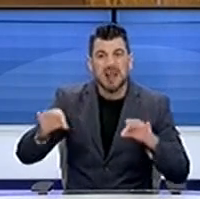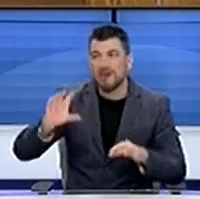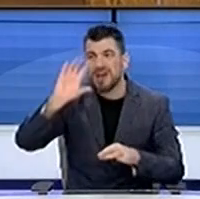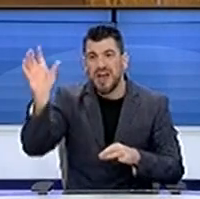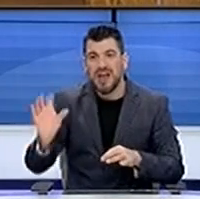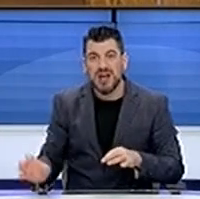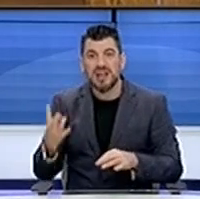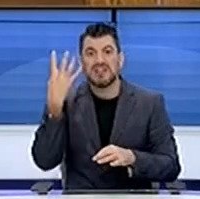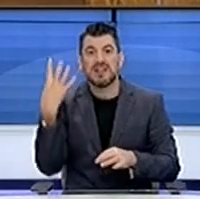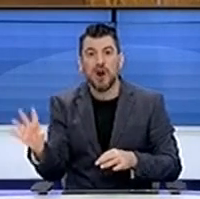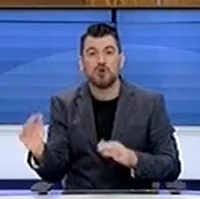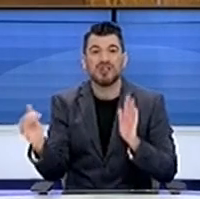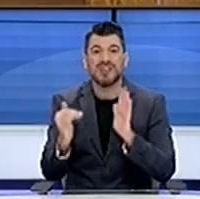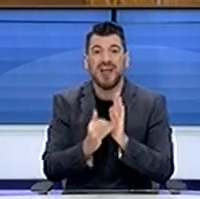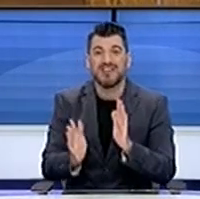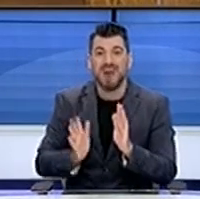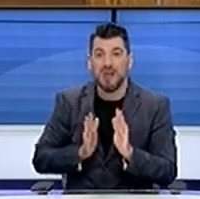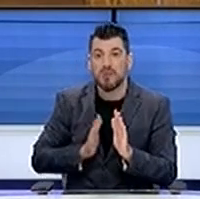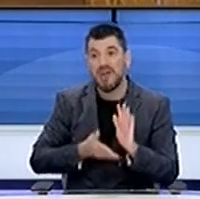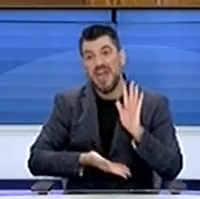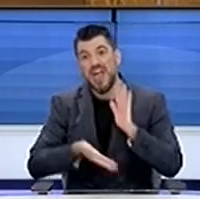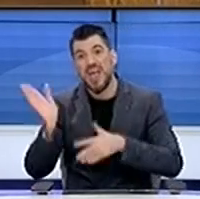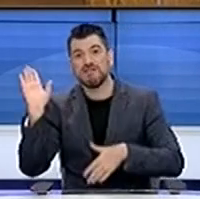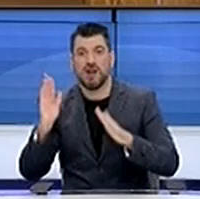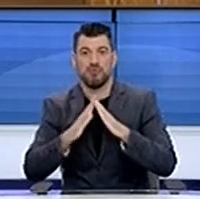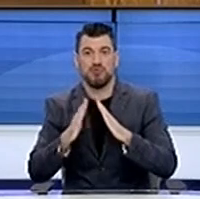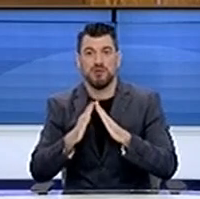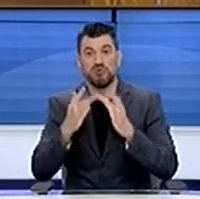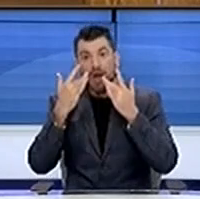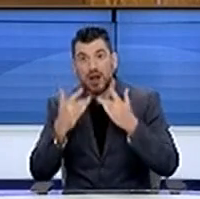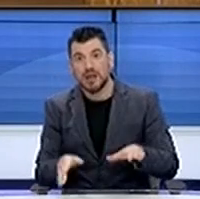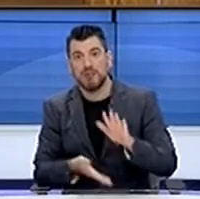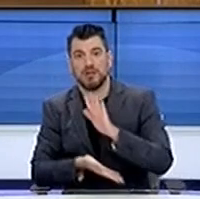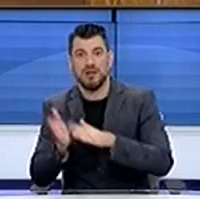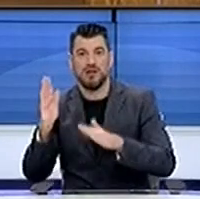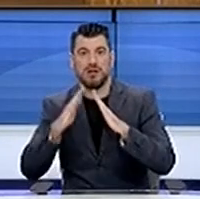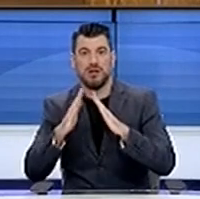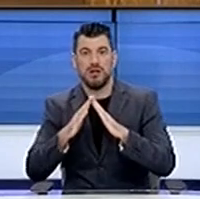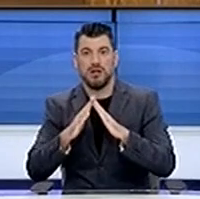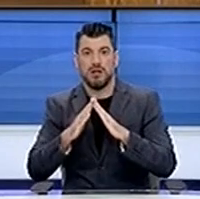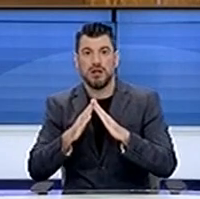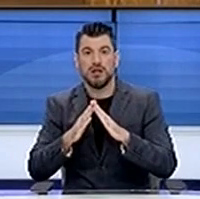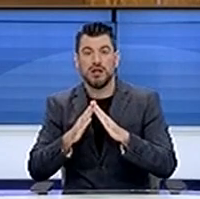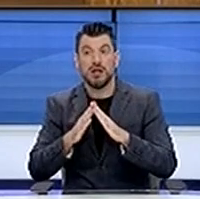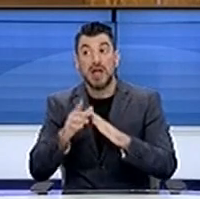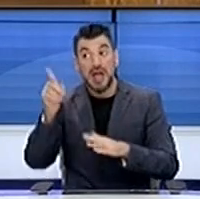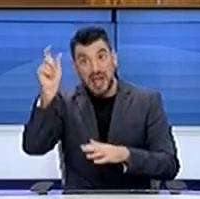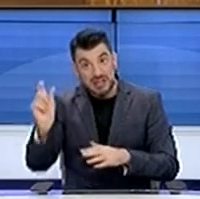άνθρωποι λάβαιναν εντολή εκένωσης? Εσείς επίσης δεν δηλώνατε στις 24